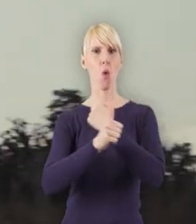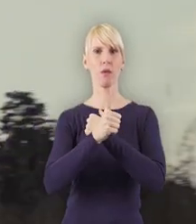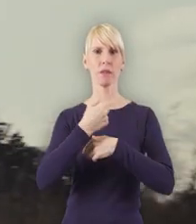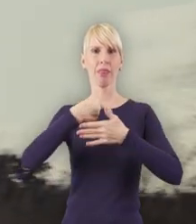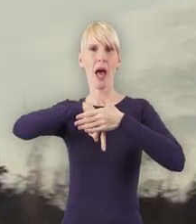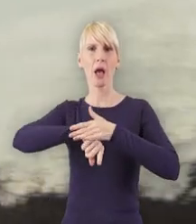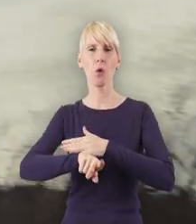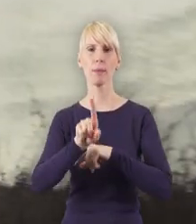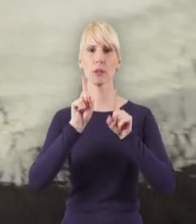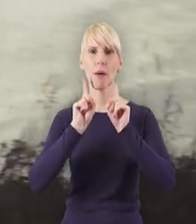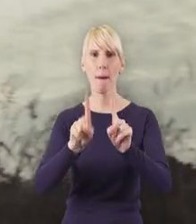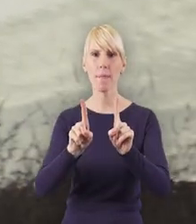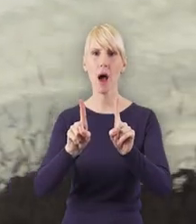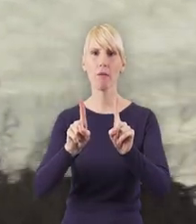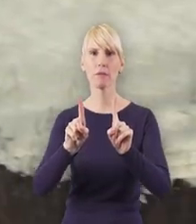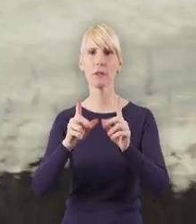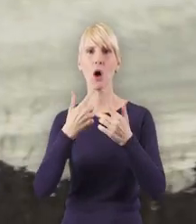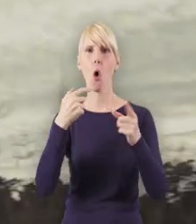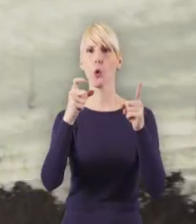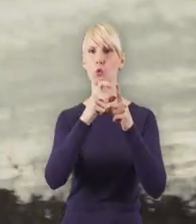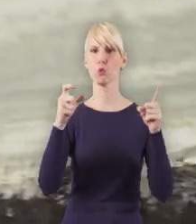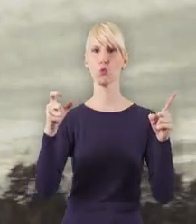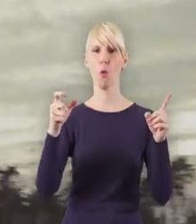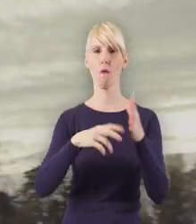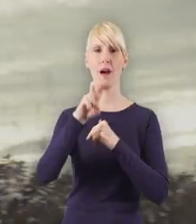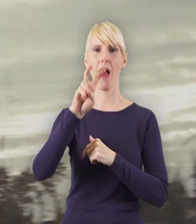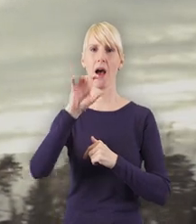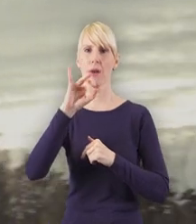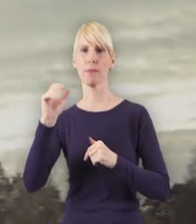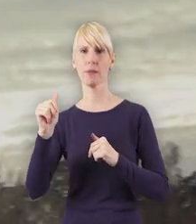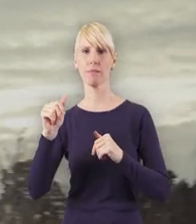najgłębszą prawdę zawartą w prostych słowach naszego hymnu.